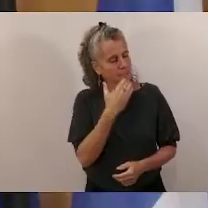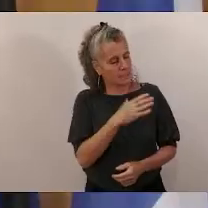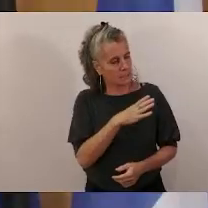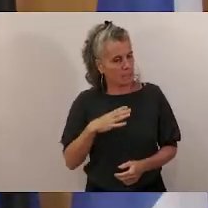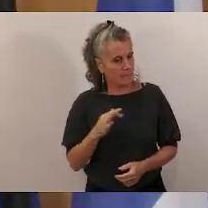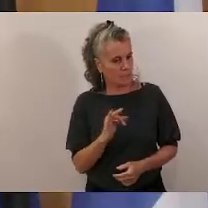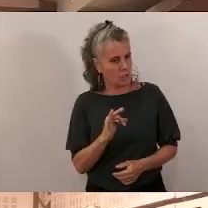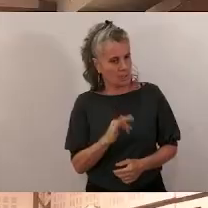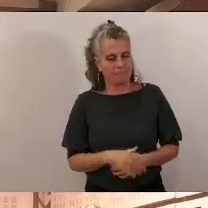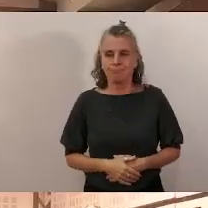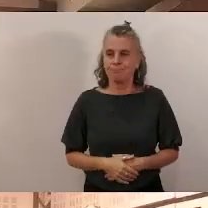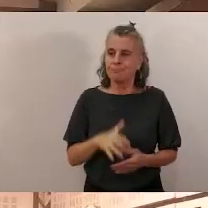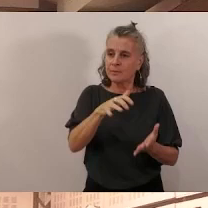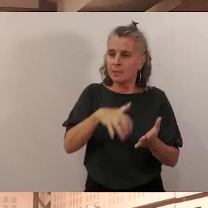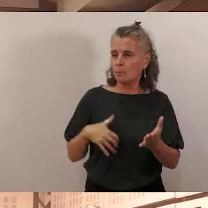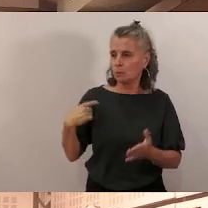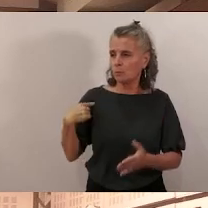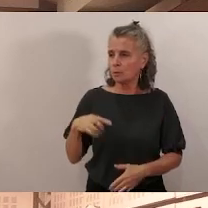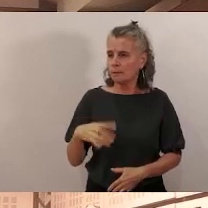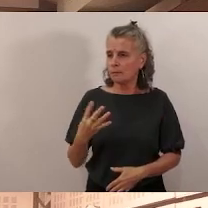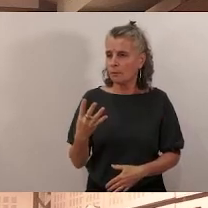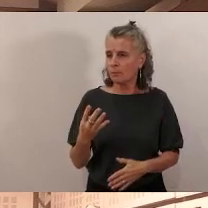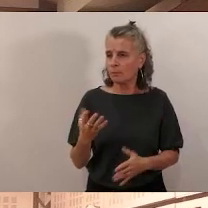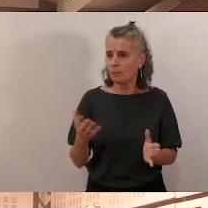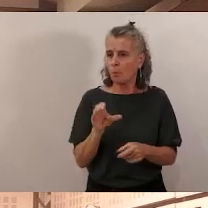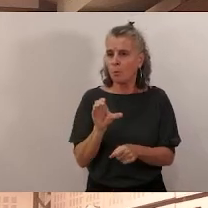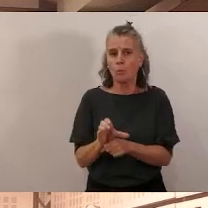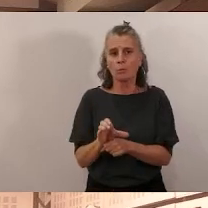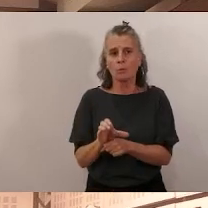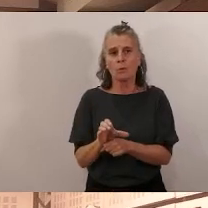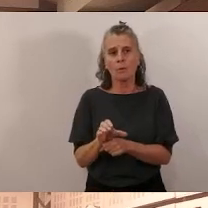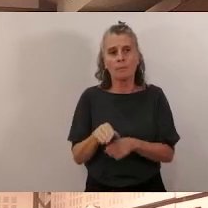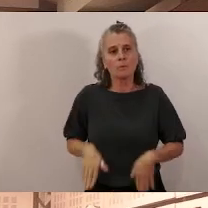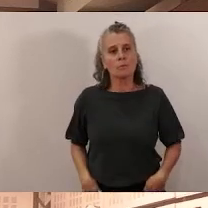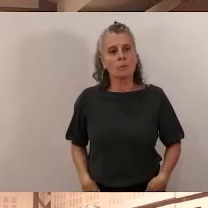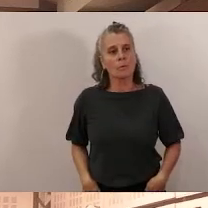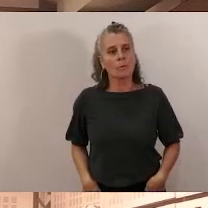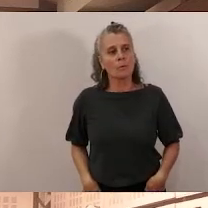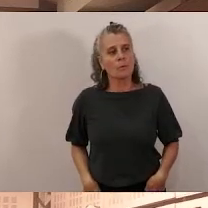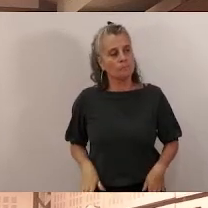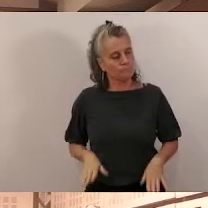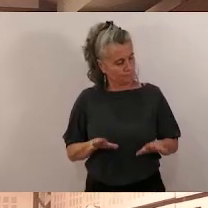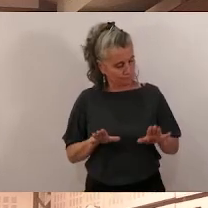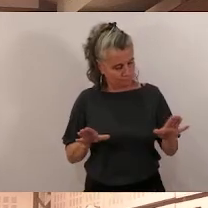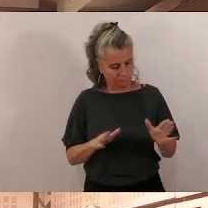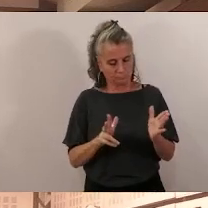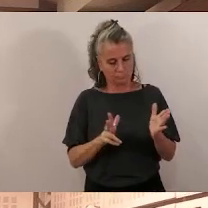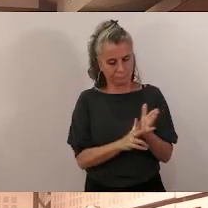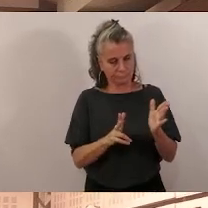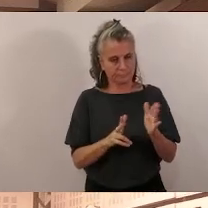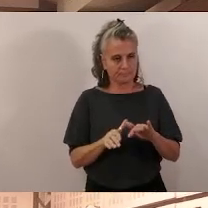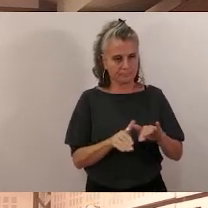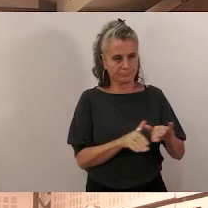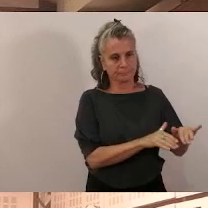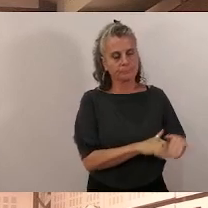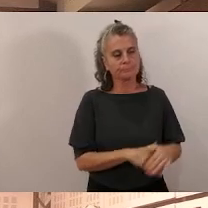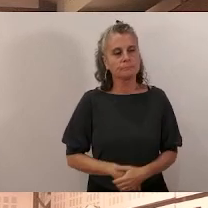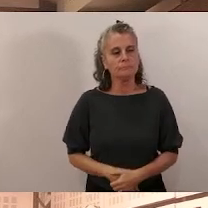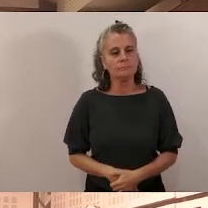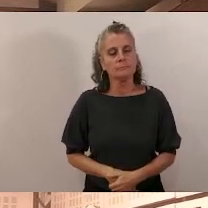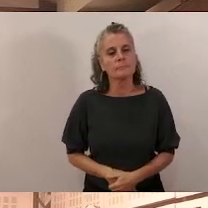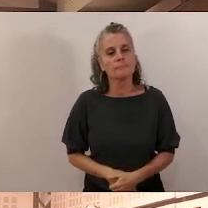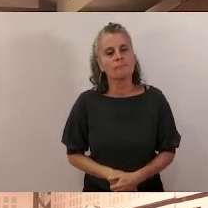numéro 14, y a-t-il des contre, des abstentions ? Avis favorable du